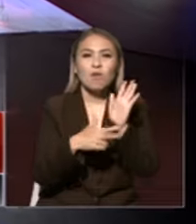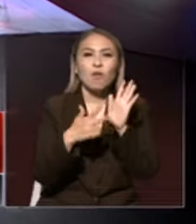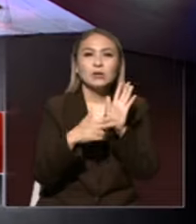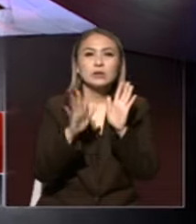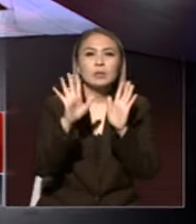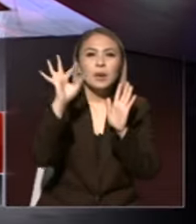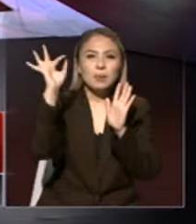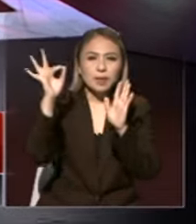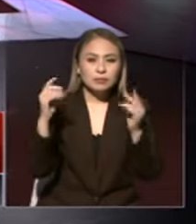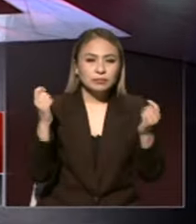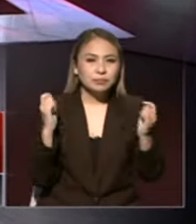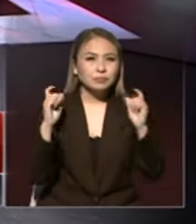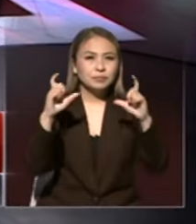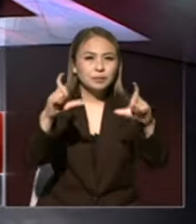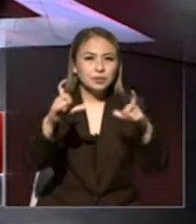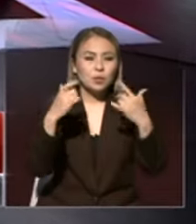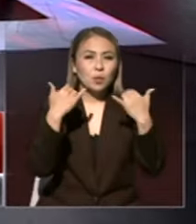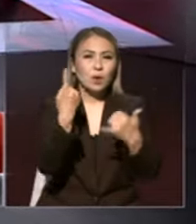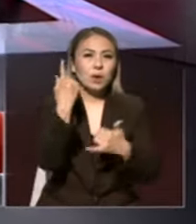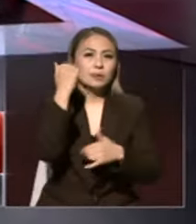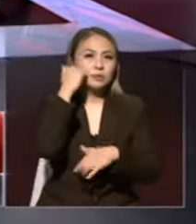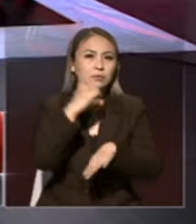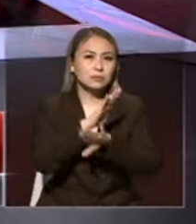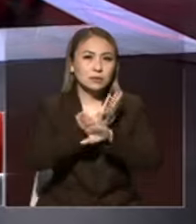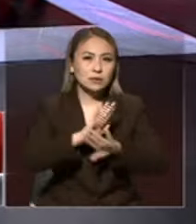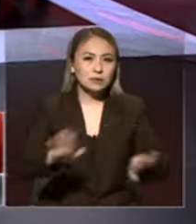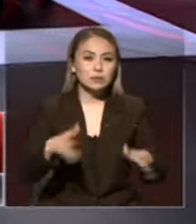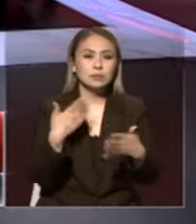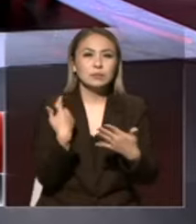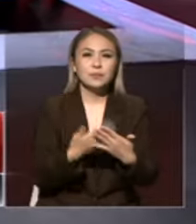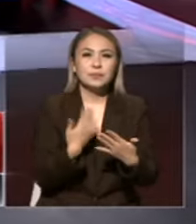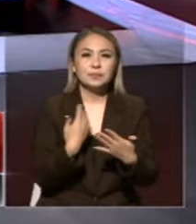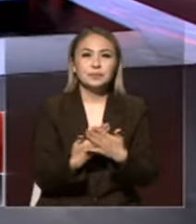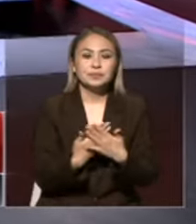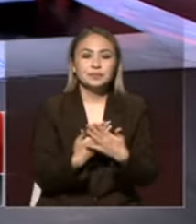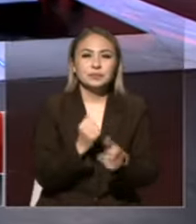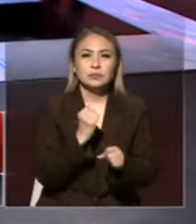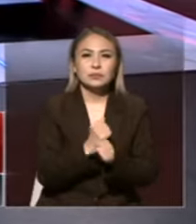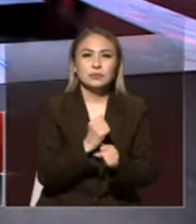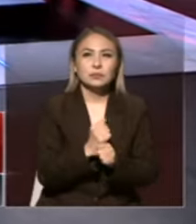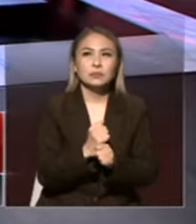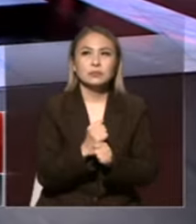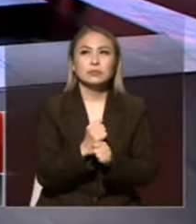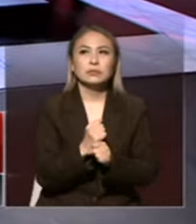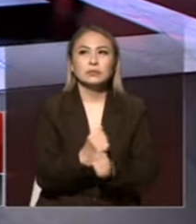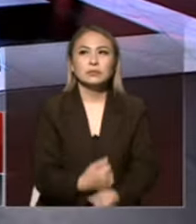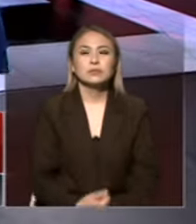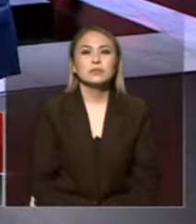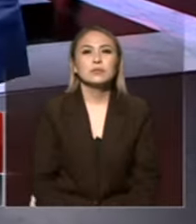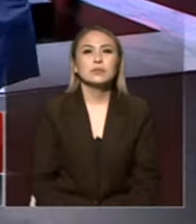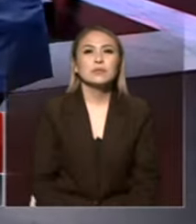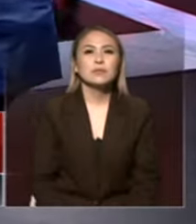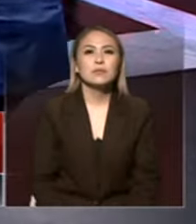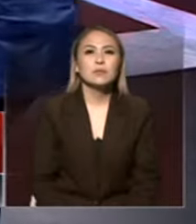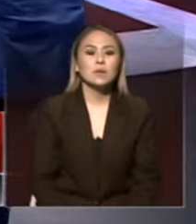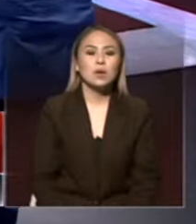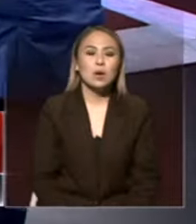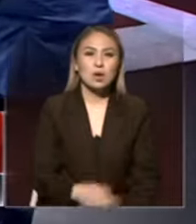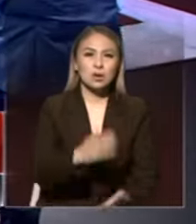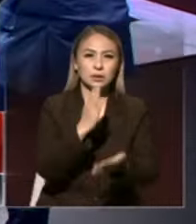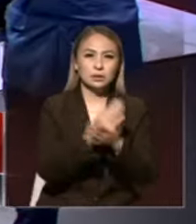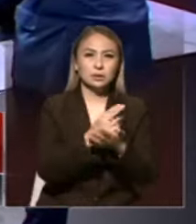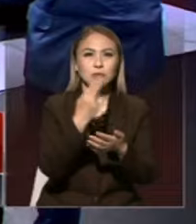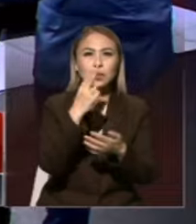кетті. Олған емес, бұл жерде John Deere деген жаңағы тағы бір не бар, комбайн